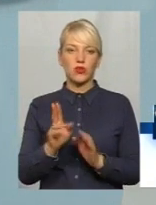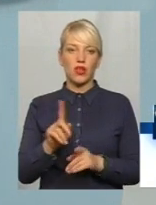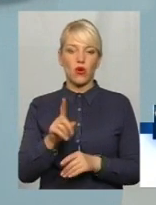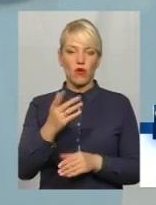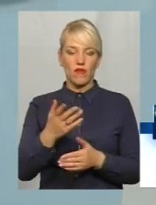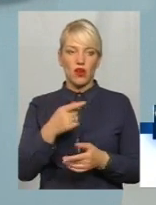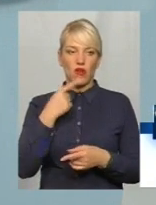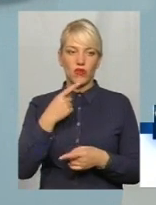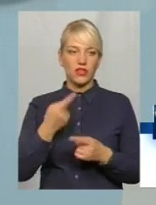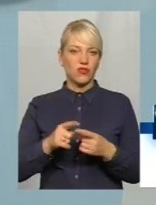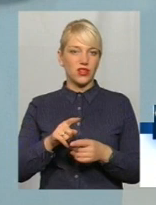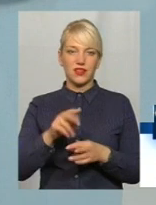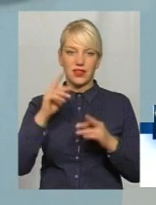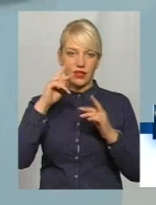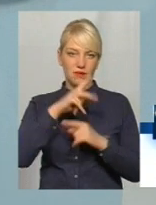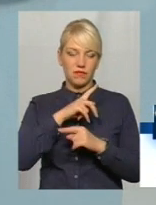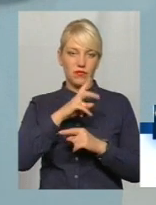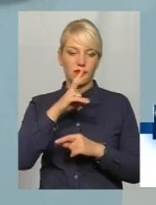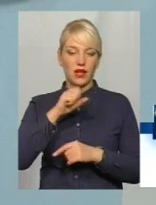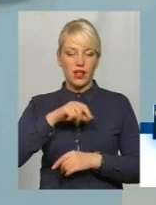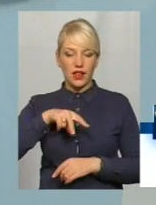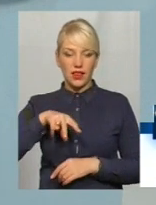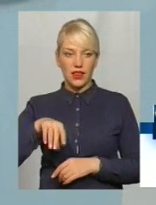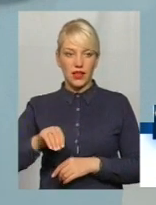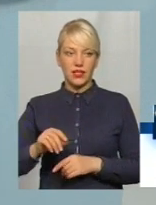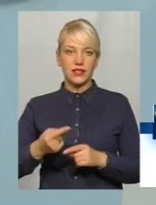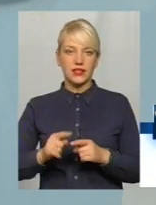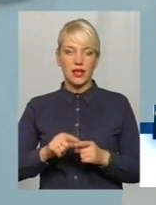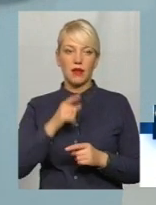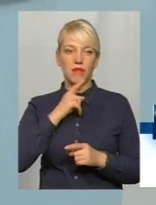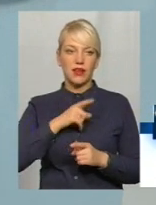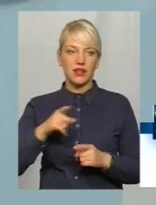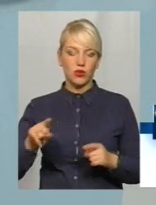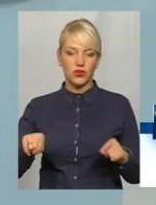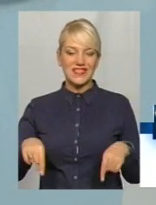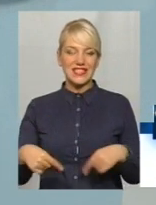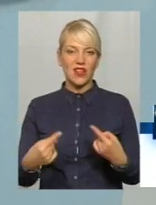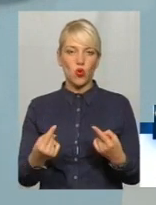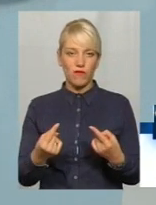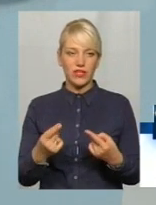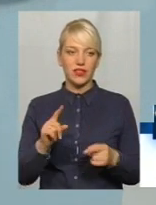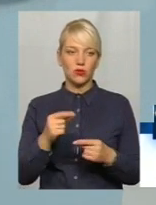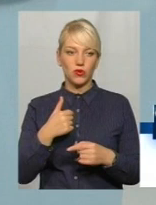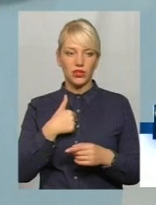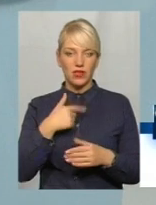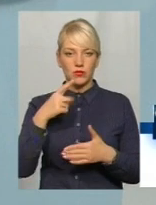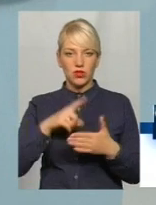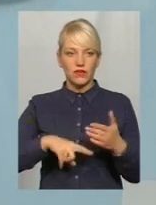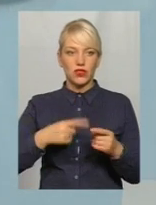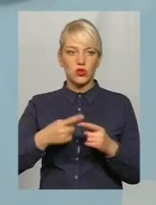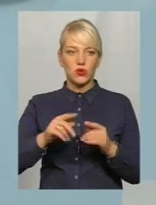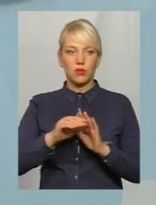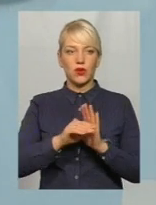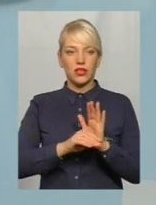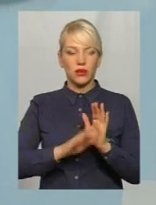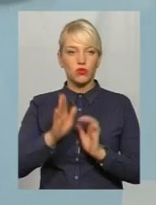описуєте, вона не є раціональною, але це період становлення, і я дуже сподіваюся, що і цю передачу